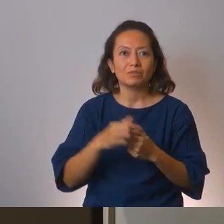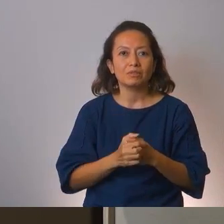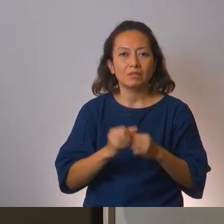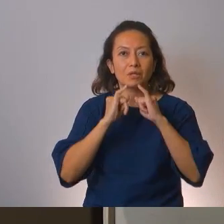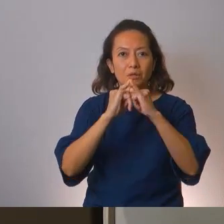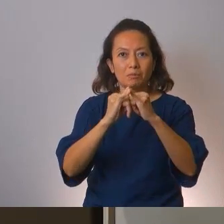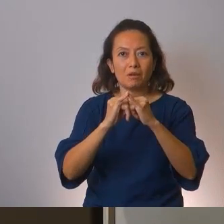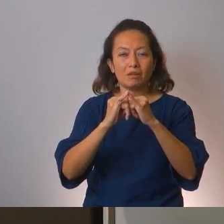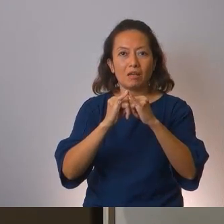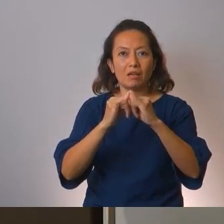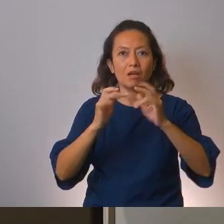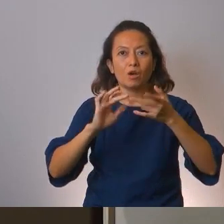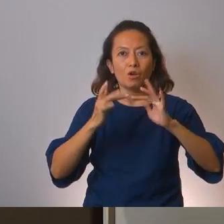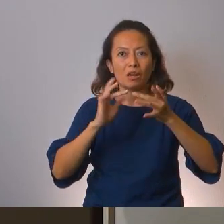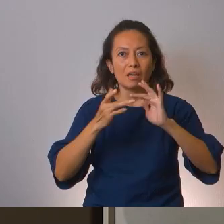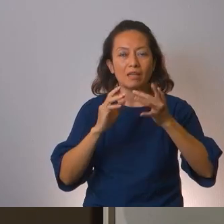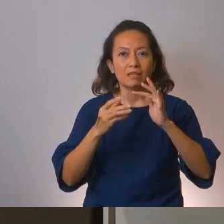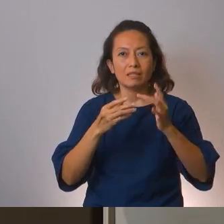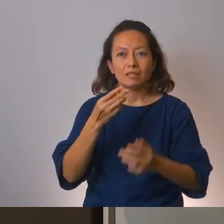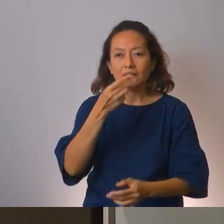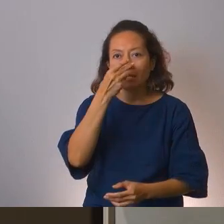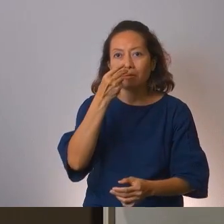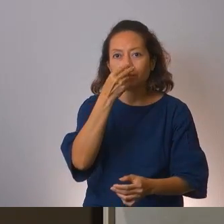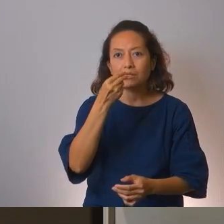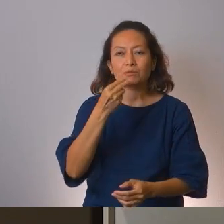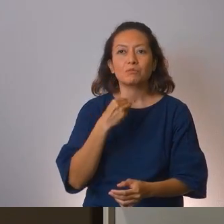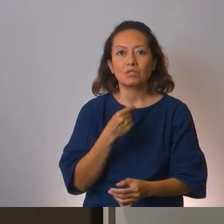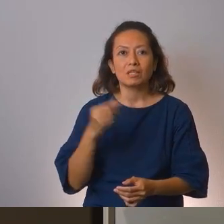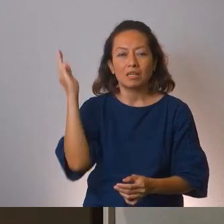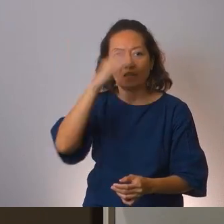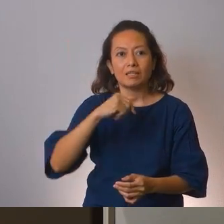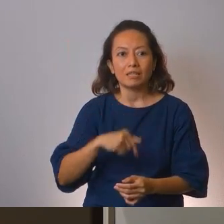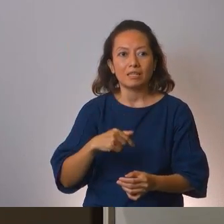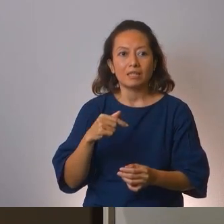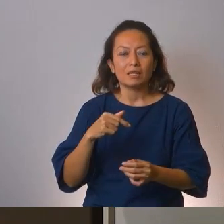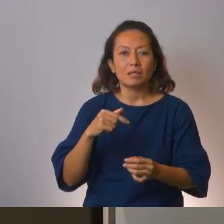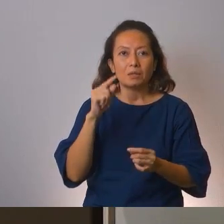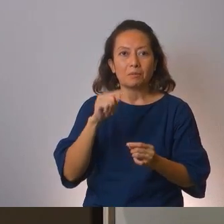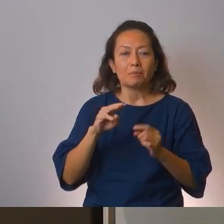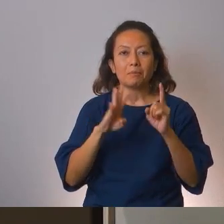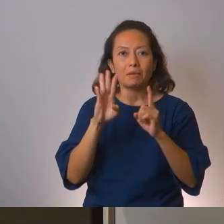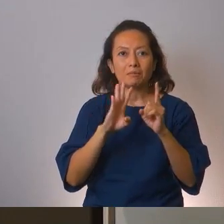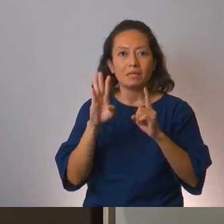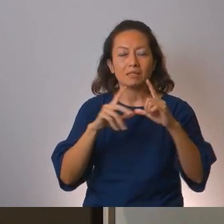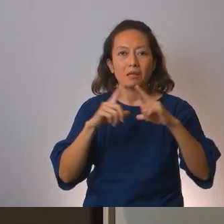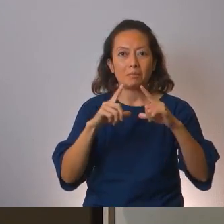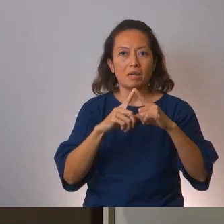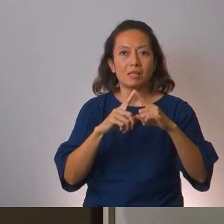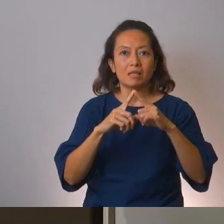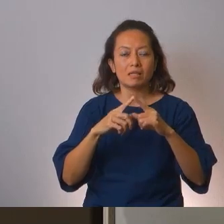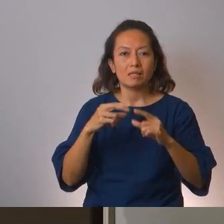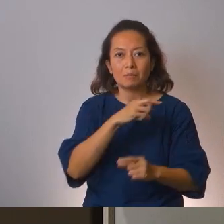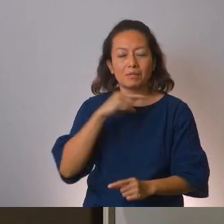ini, 14 April 2022, akan dilayani oleh Pendeta Louise Sia.